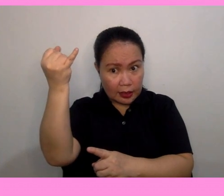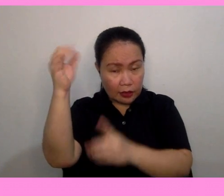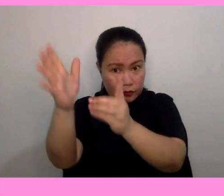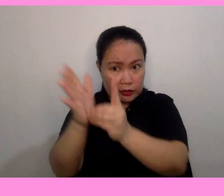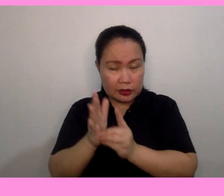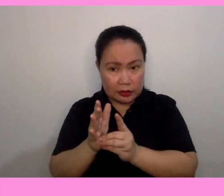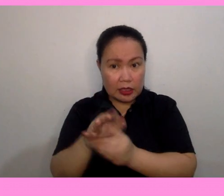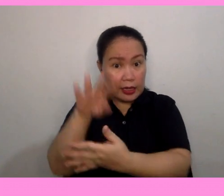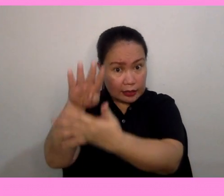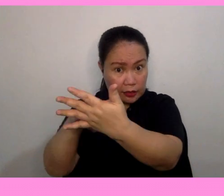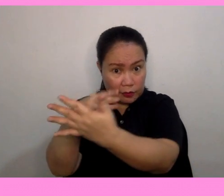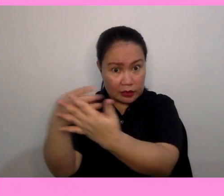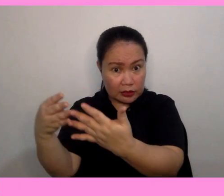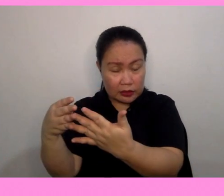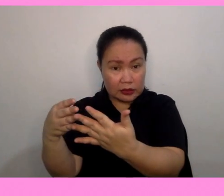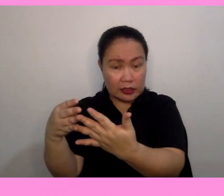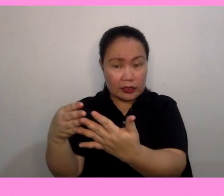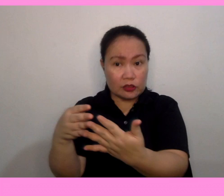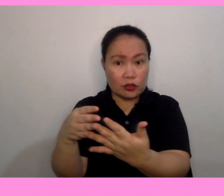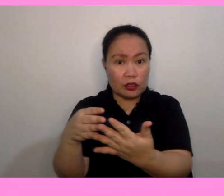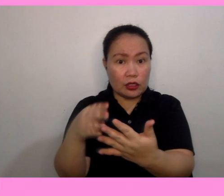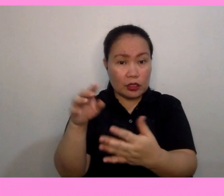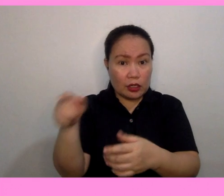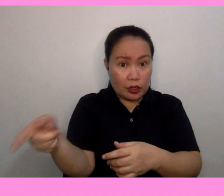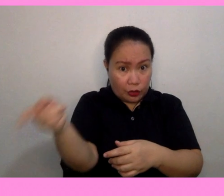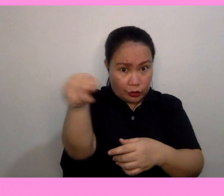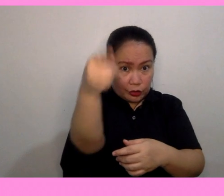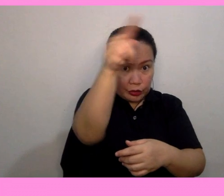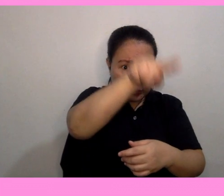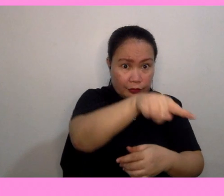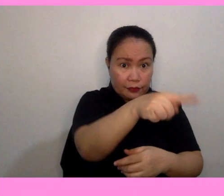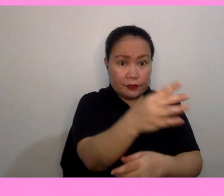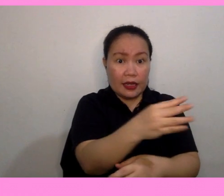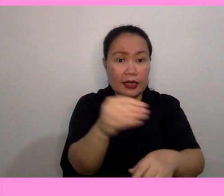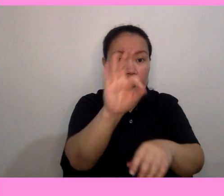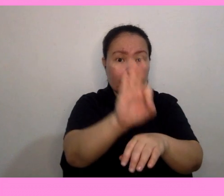demand schedule, demand curve, at demand function.